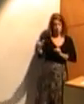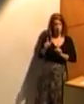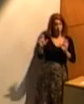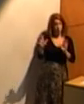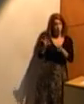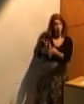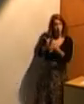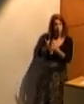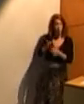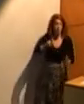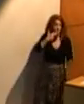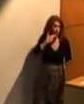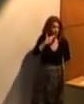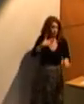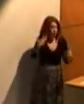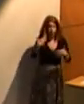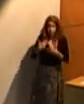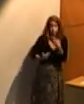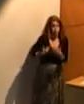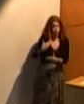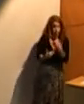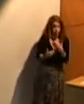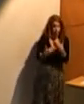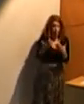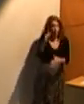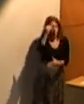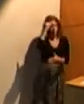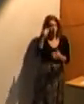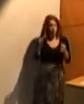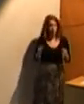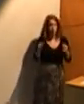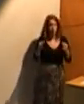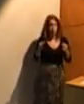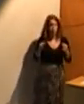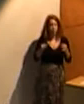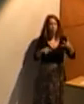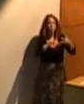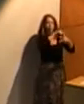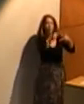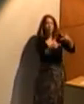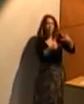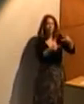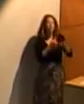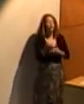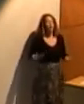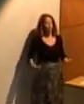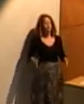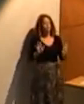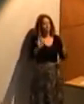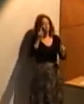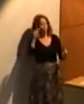6 7 6 les trois mots dont je viens de parler dans l'autre sens actuel